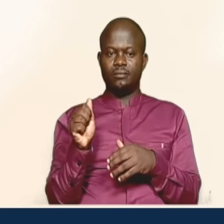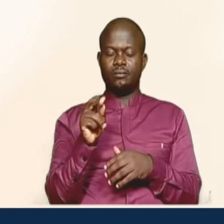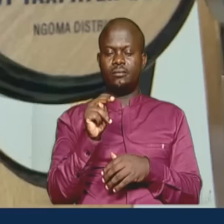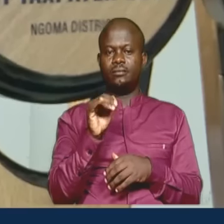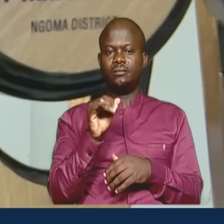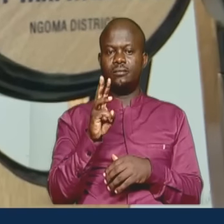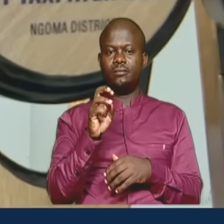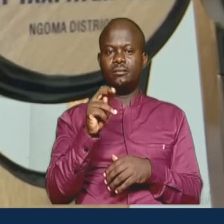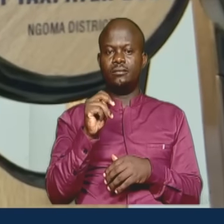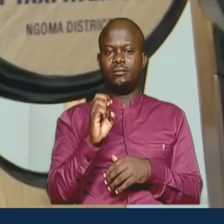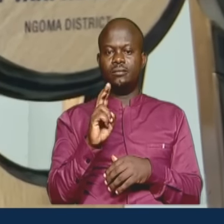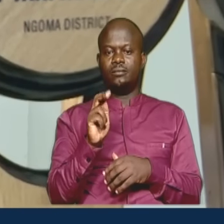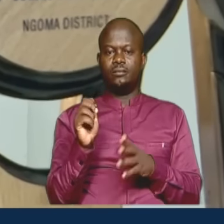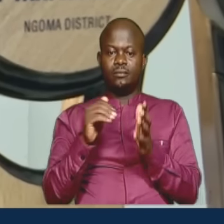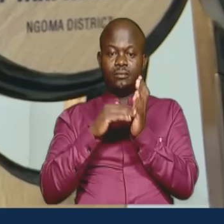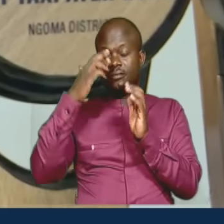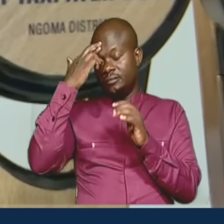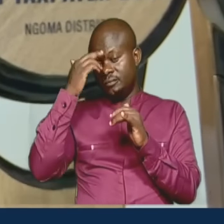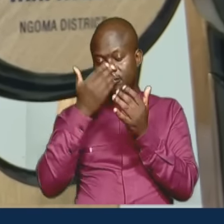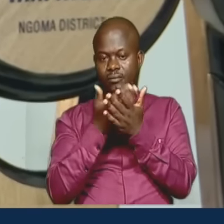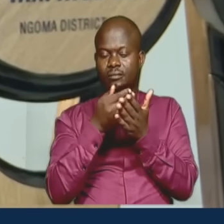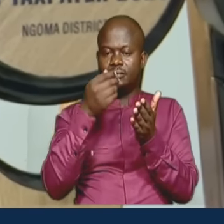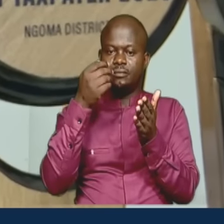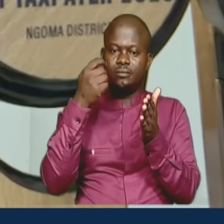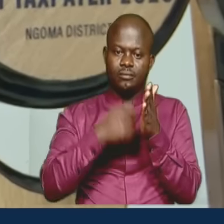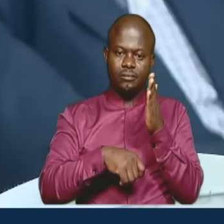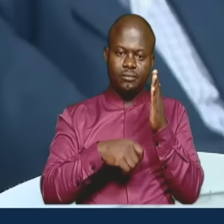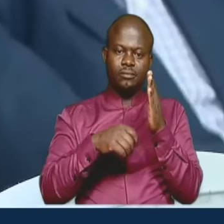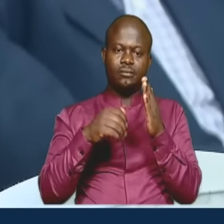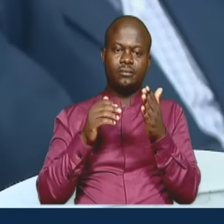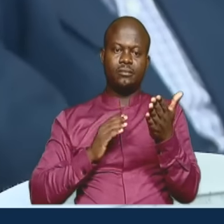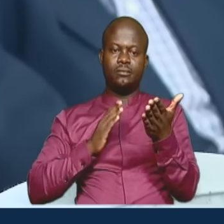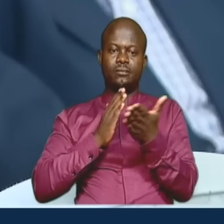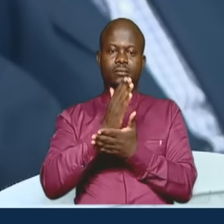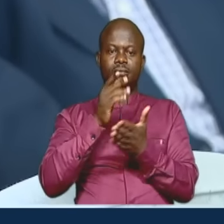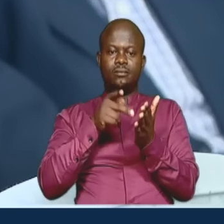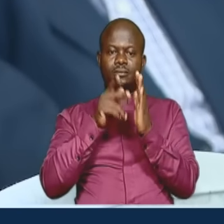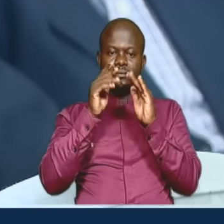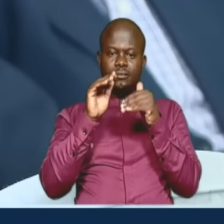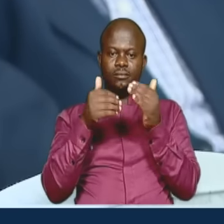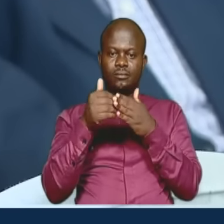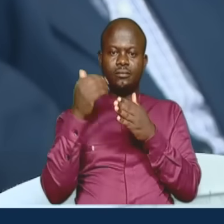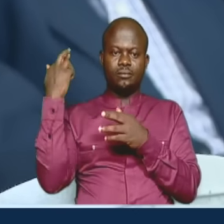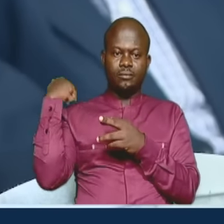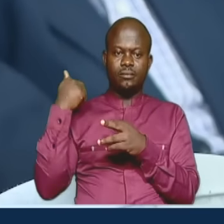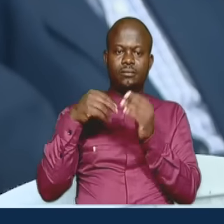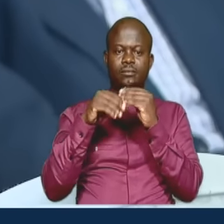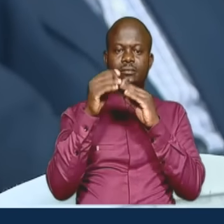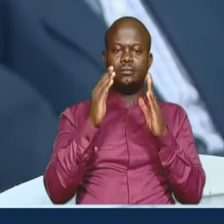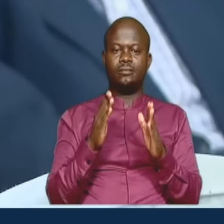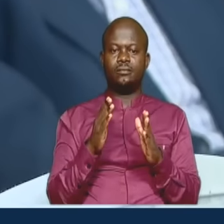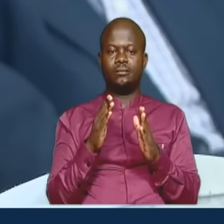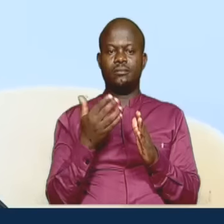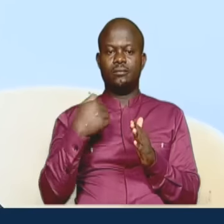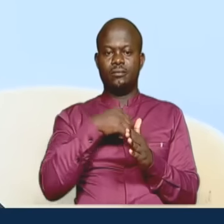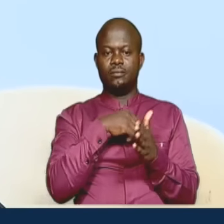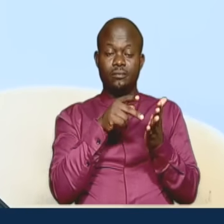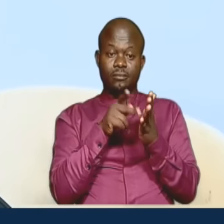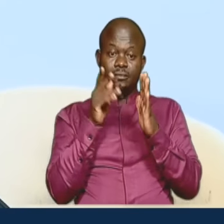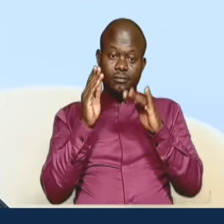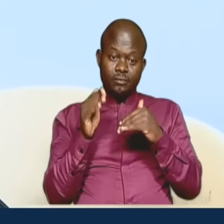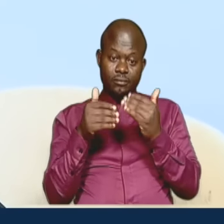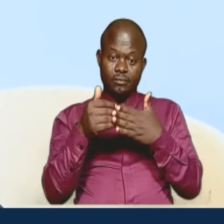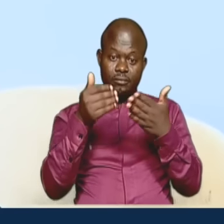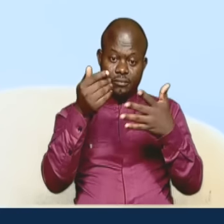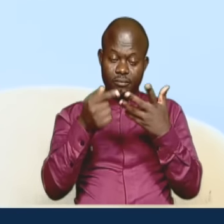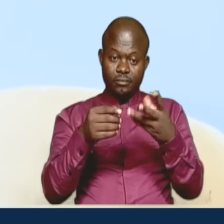Ronald yongeye kwibutsa ko kwaka inyemeza buguzi ari uburenganzira bw'abaguzi n'inshingano z'abacuruzi uba wishyuye wahawe icyo